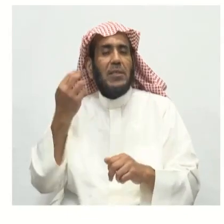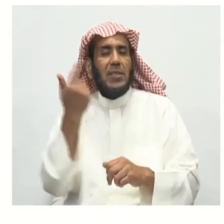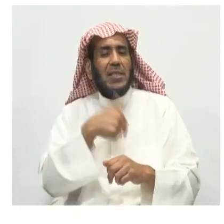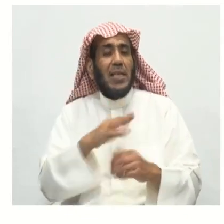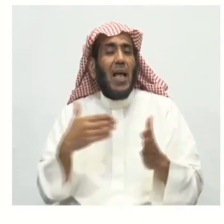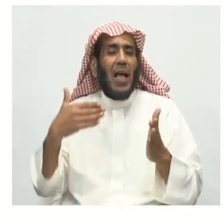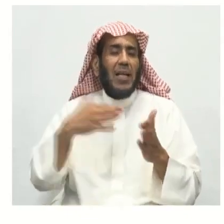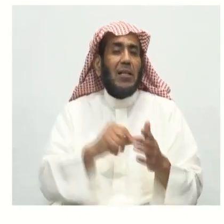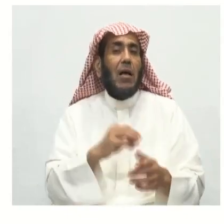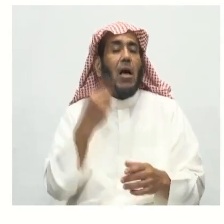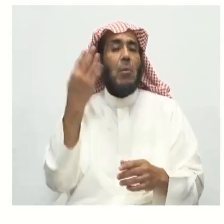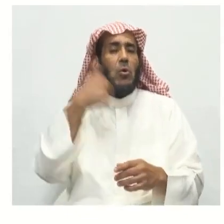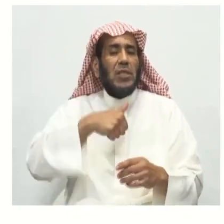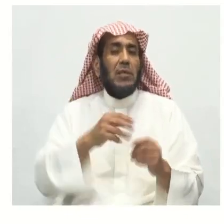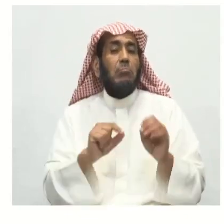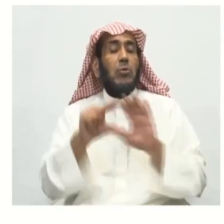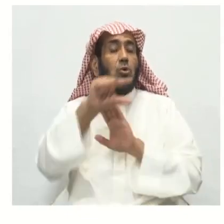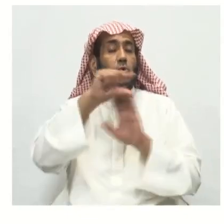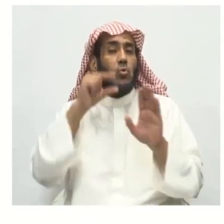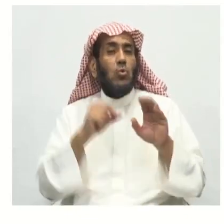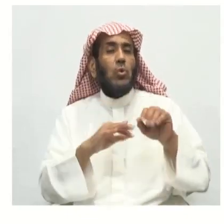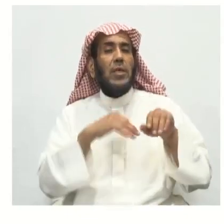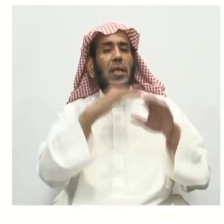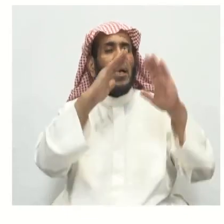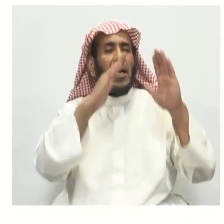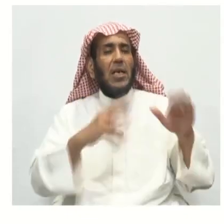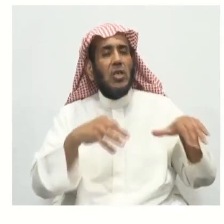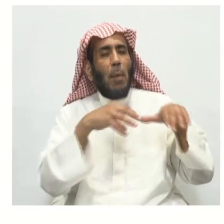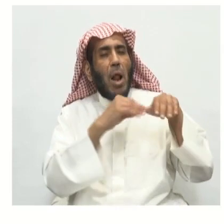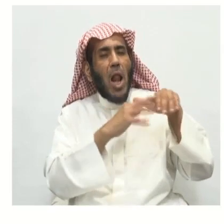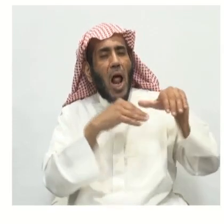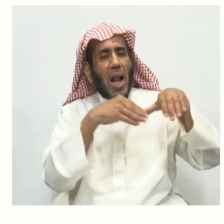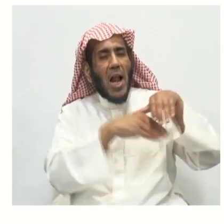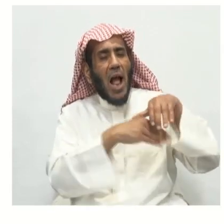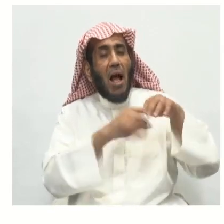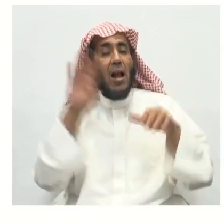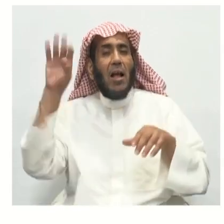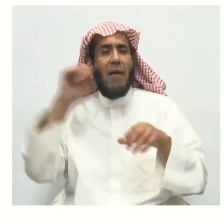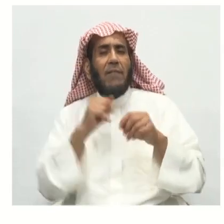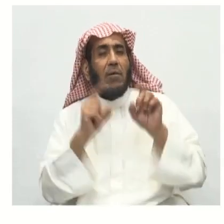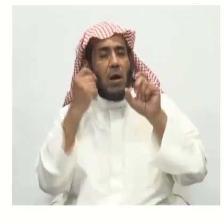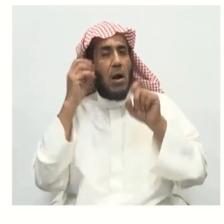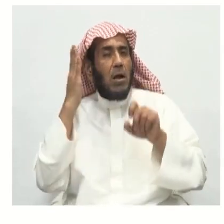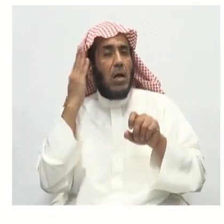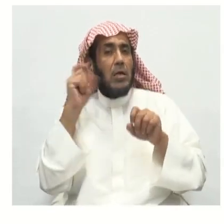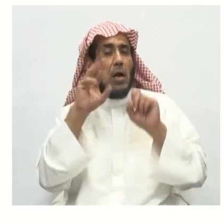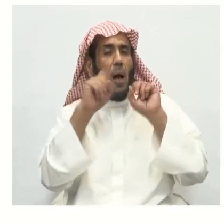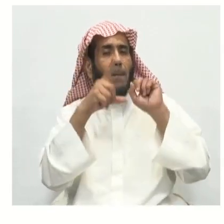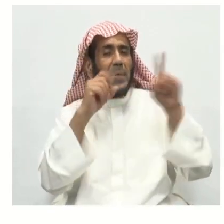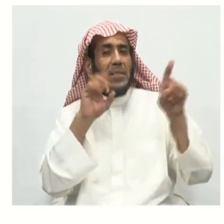64 من سوره الكهف وهذا هو رابط الدرس الرقمي ابنائي وبناتي لمن اراد ان